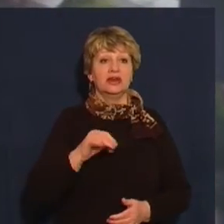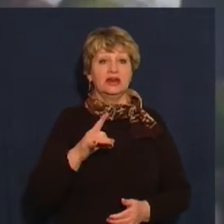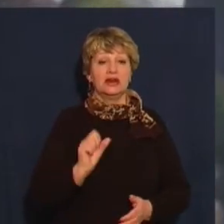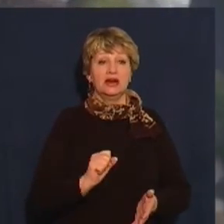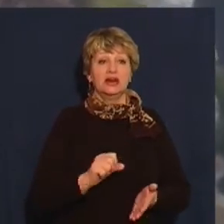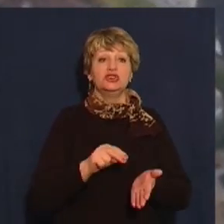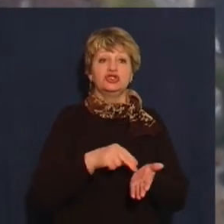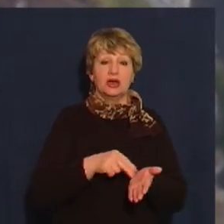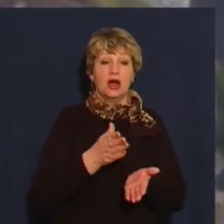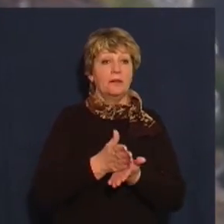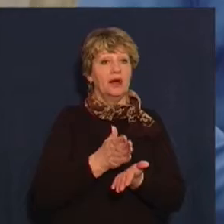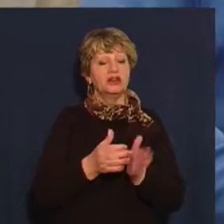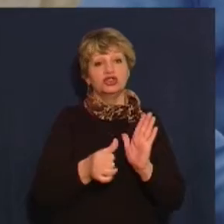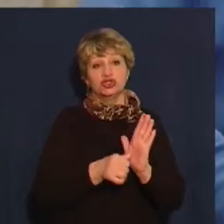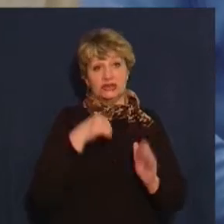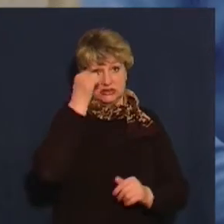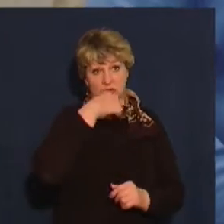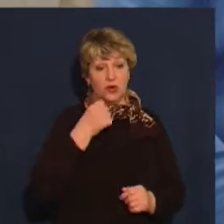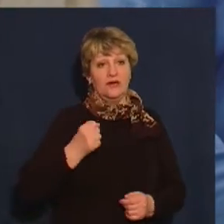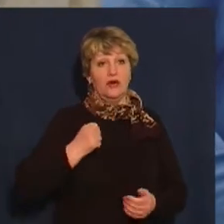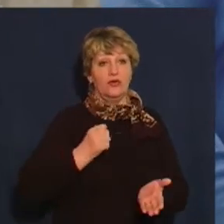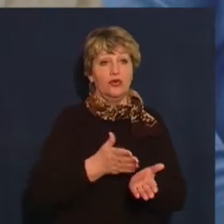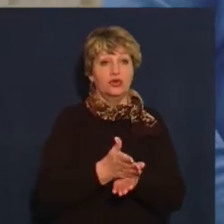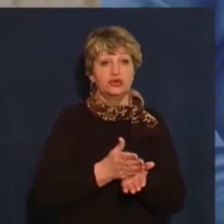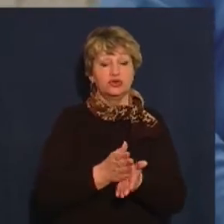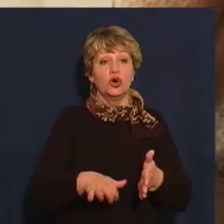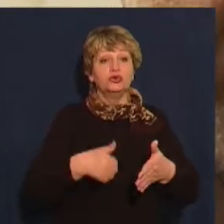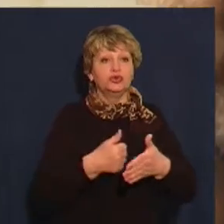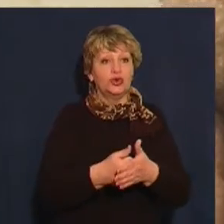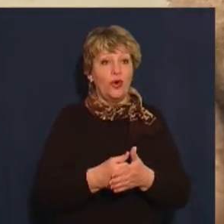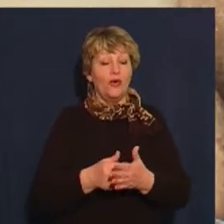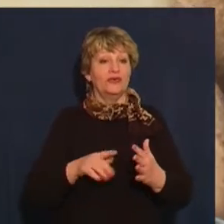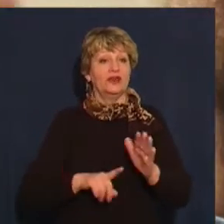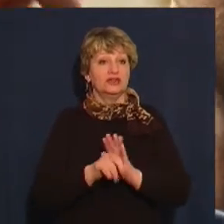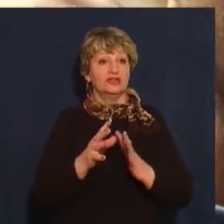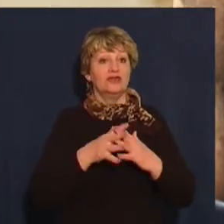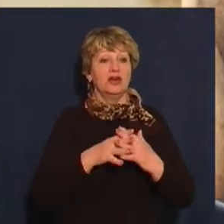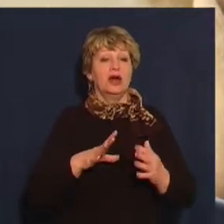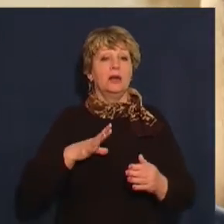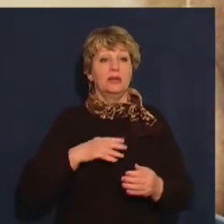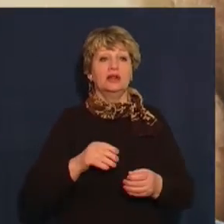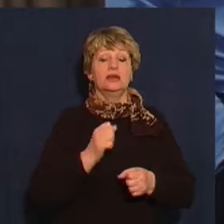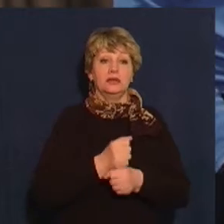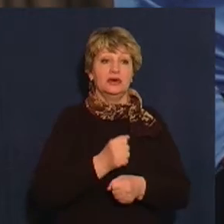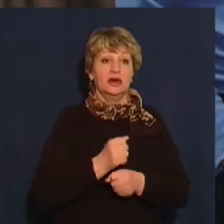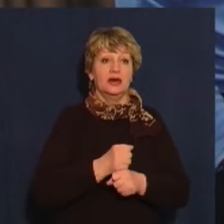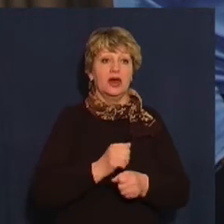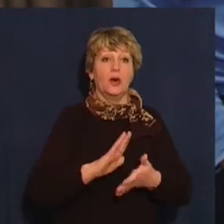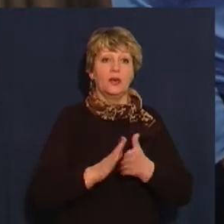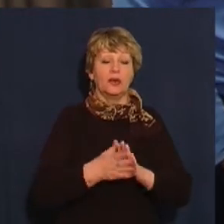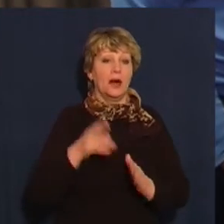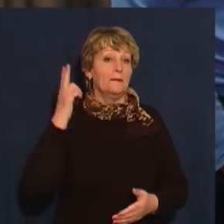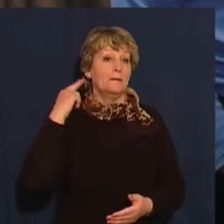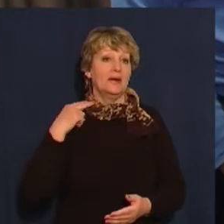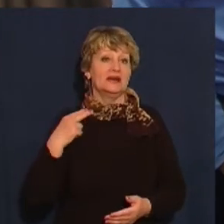має 6 років військового стажу. До поїздки на війну служив за контрактом у морській піхоті в Криму. Я наче військовий з